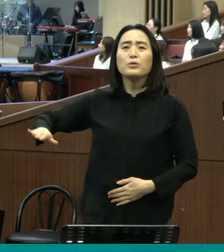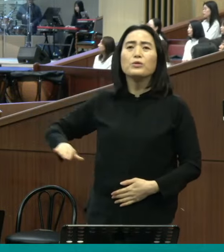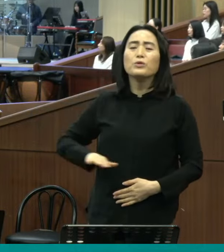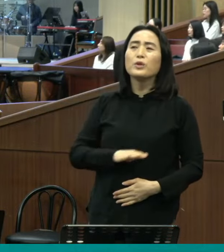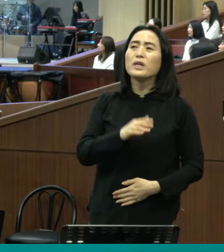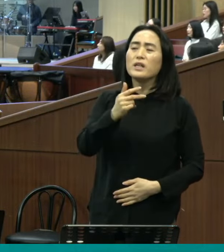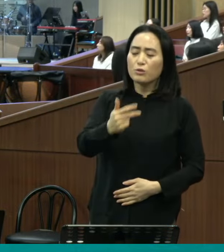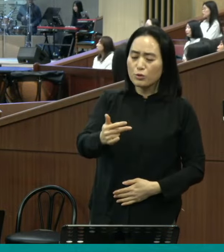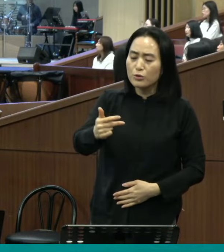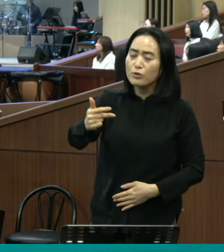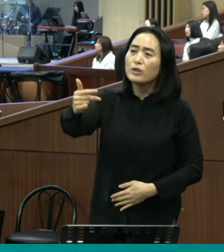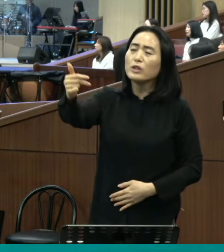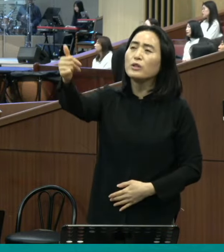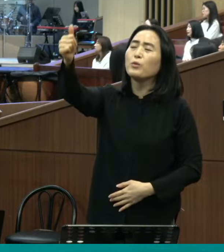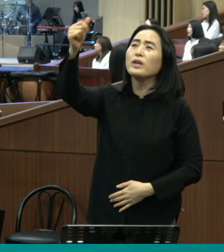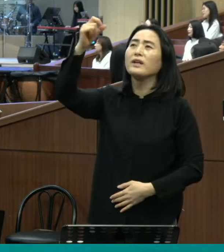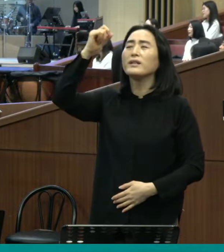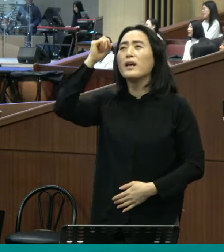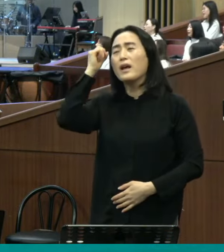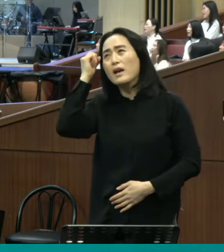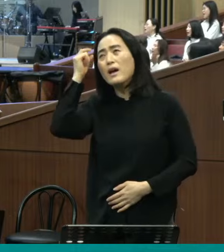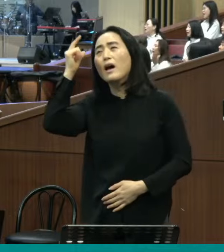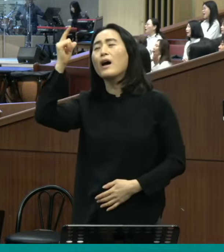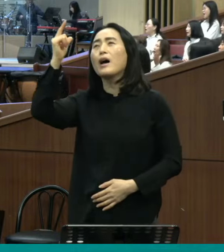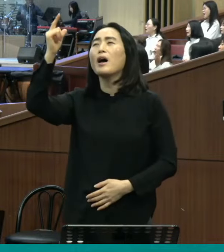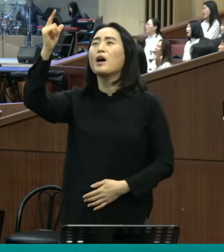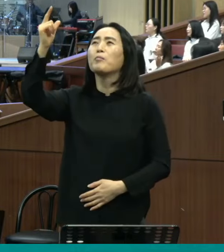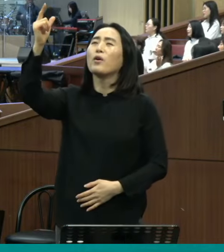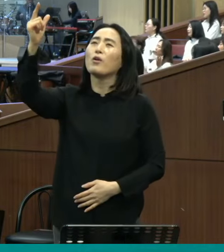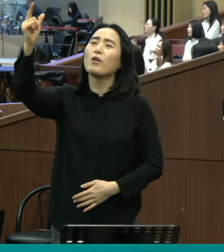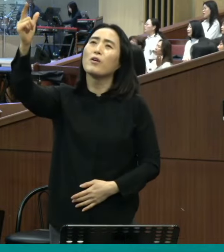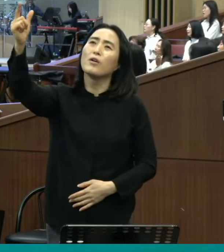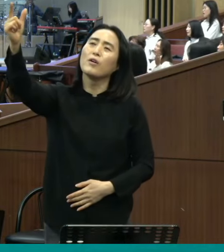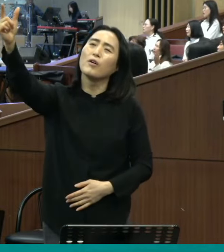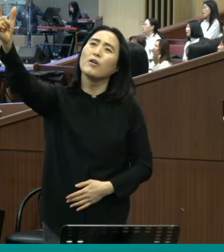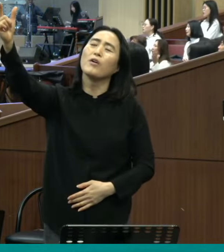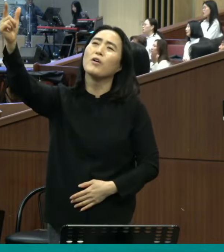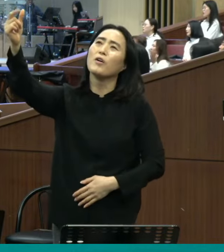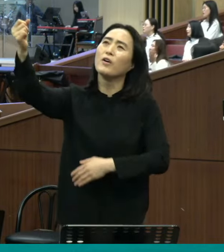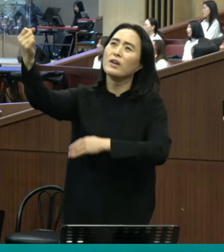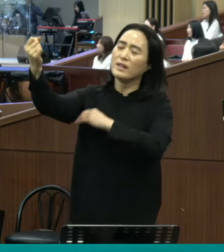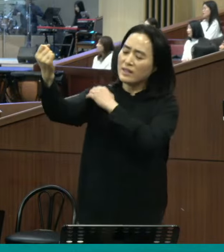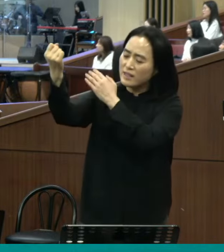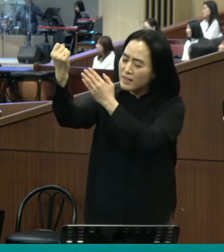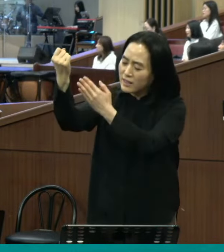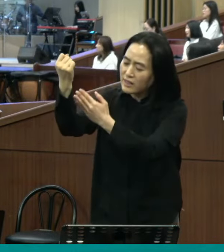우리 주는 위대한 능력이 많으시도다.